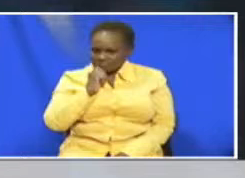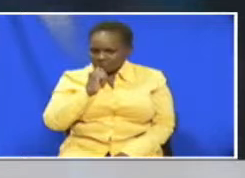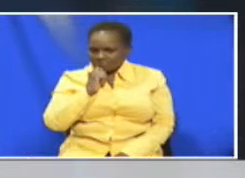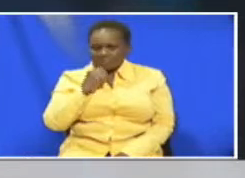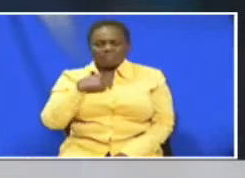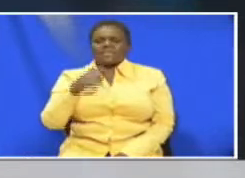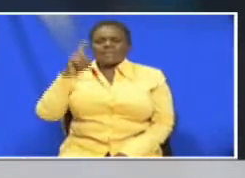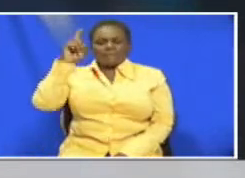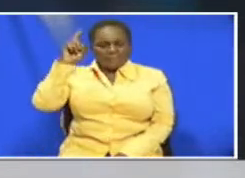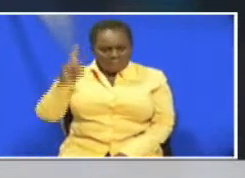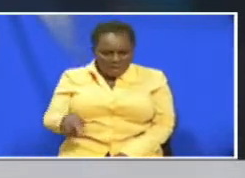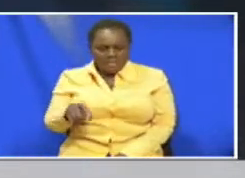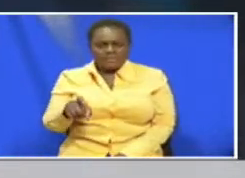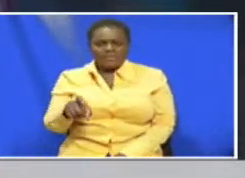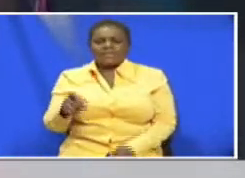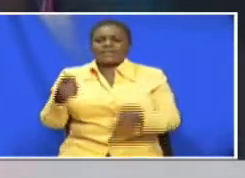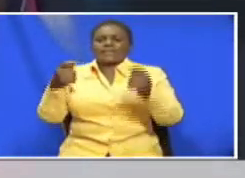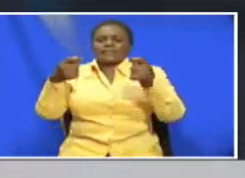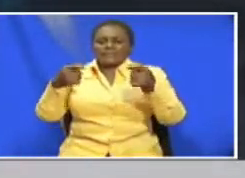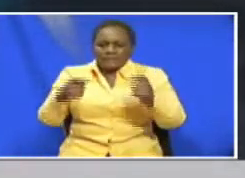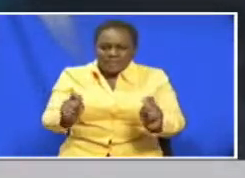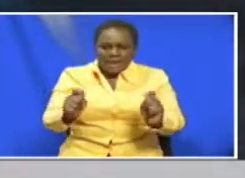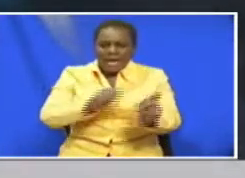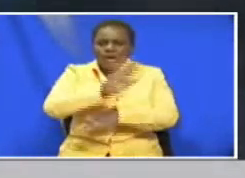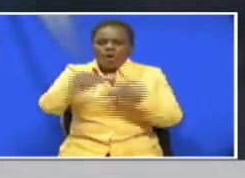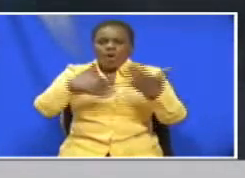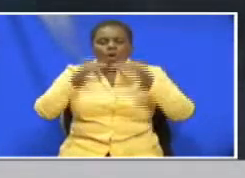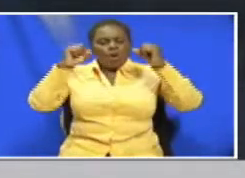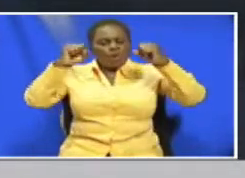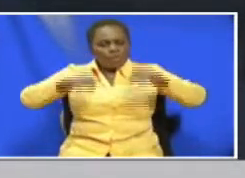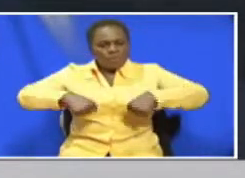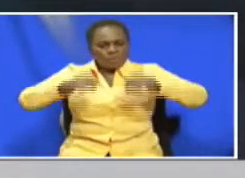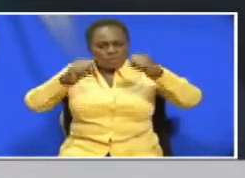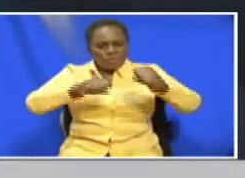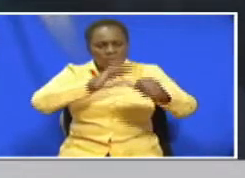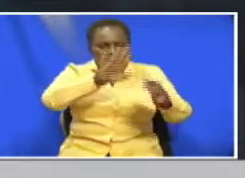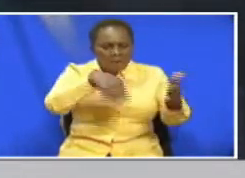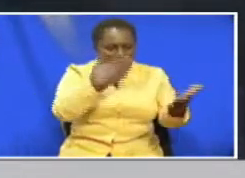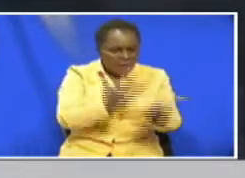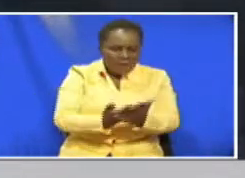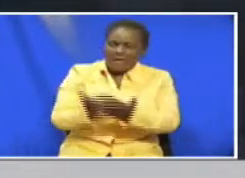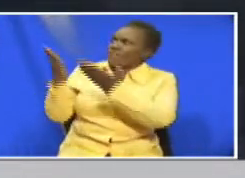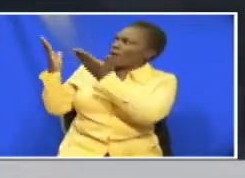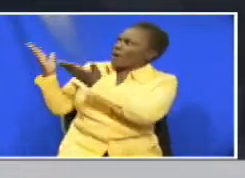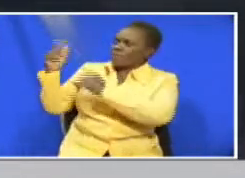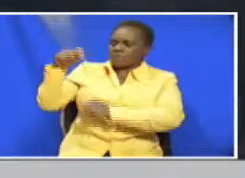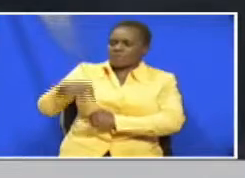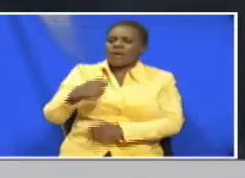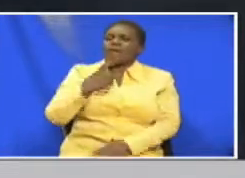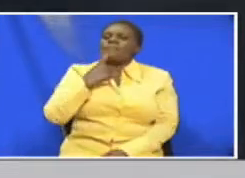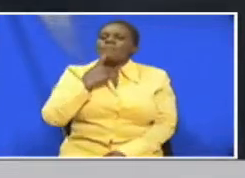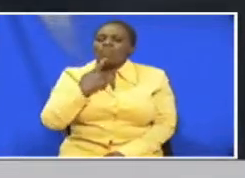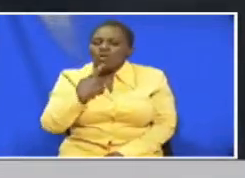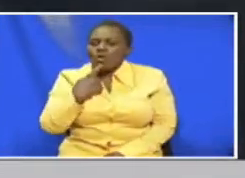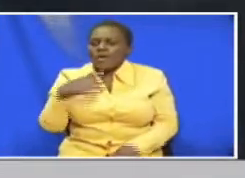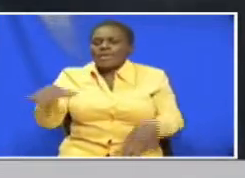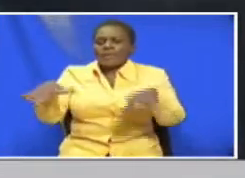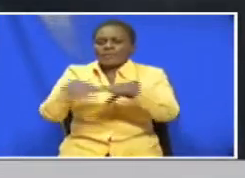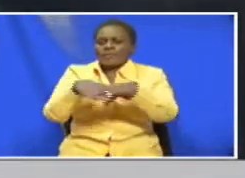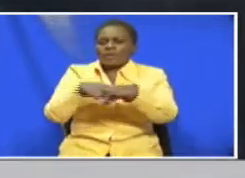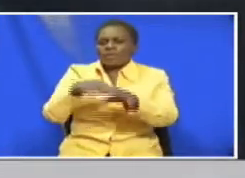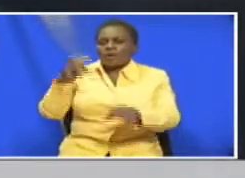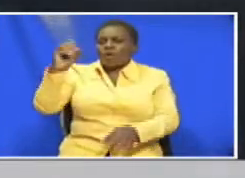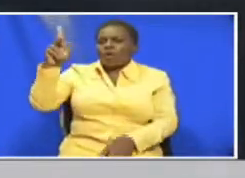lazima nijaribu juu chini nifike hapa leo. Gideon ni mojawapo wa vinara wanne